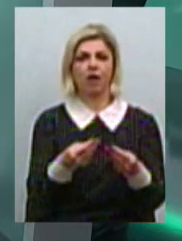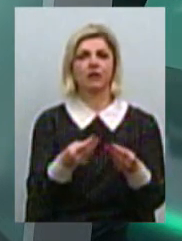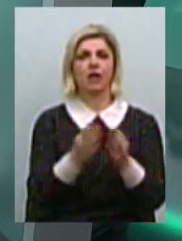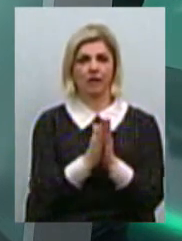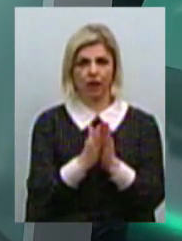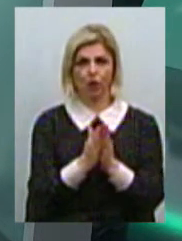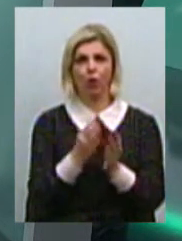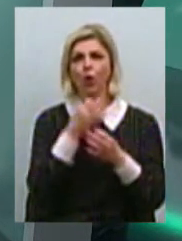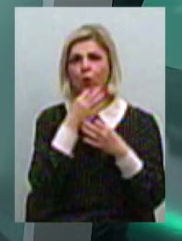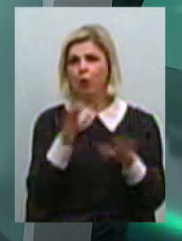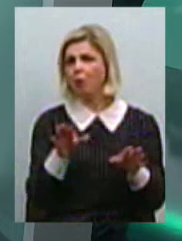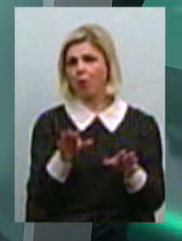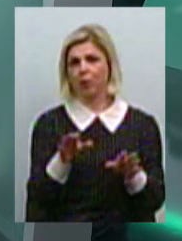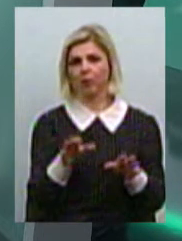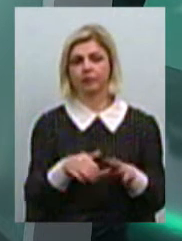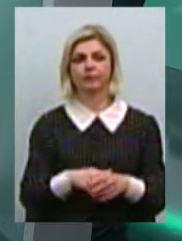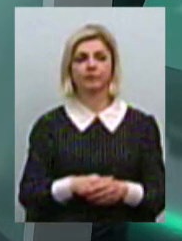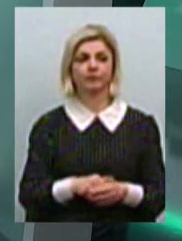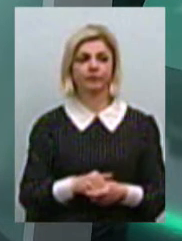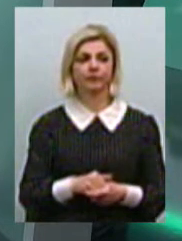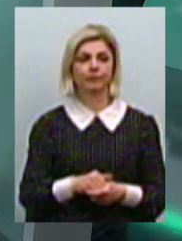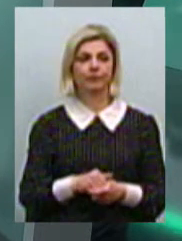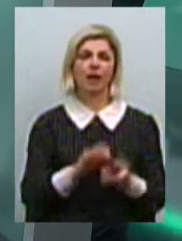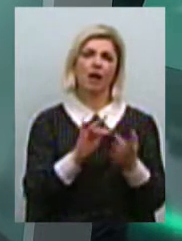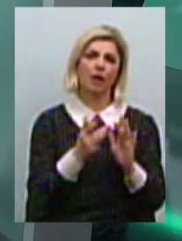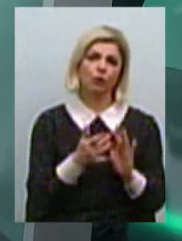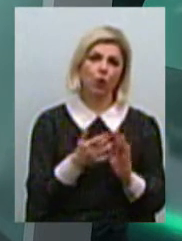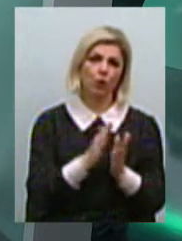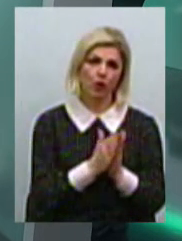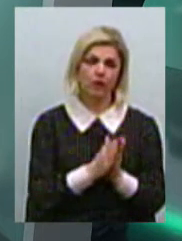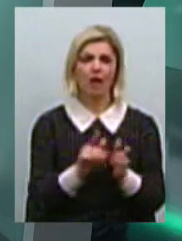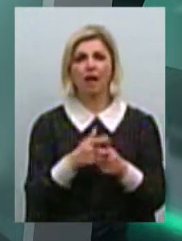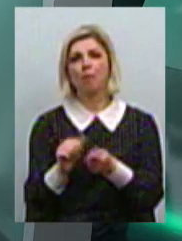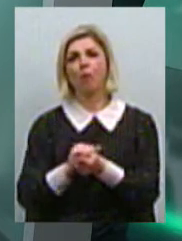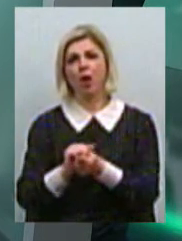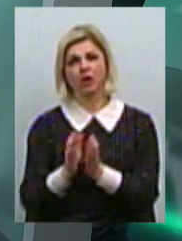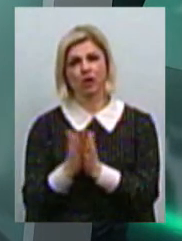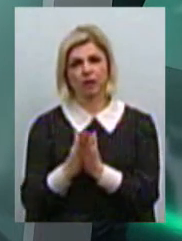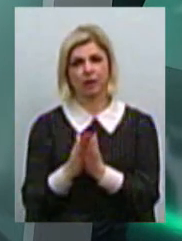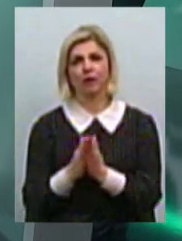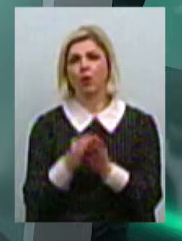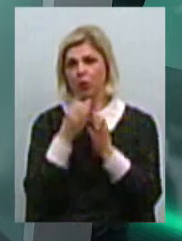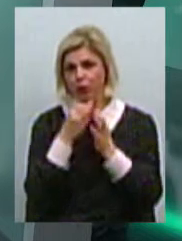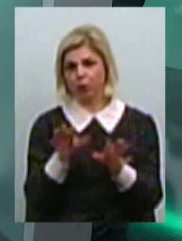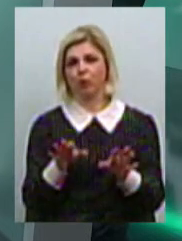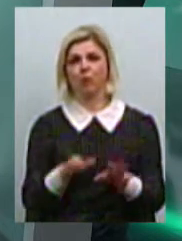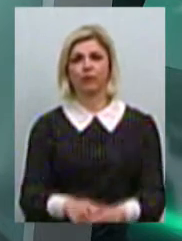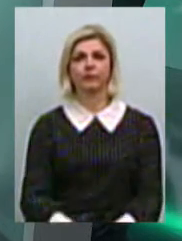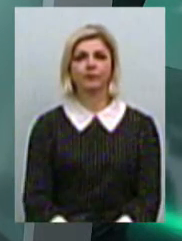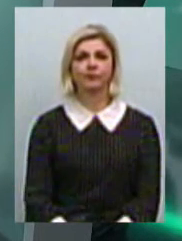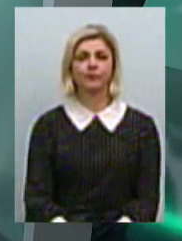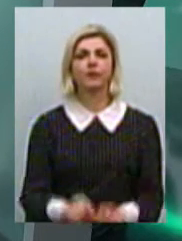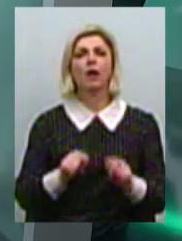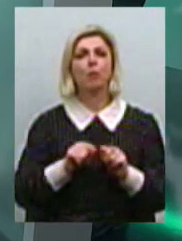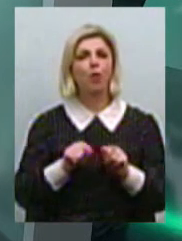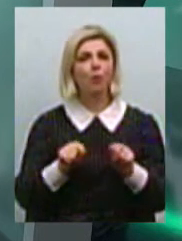будь-якому вигляді, що в електронному, що в паперовому. От,